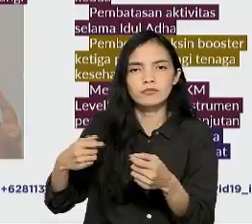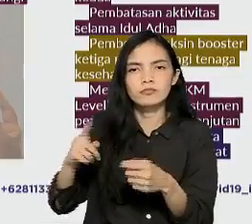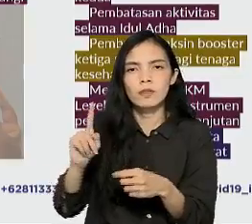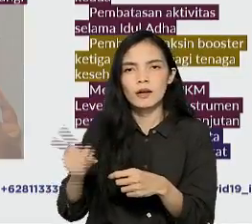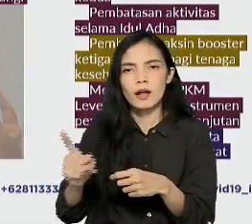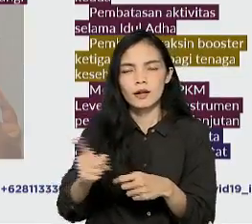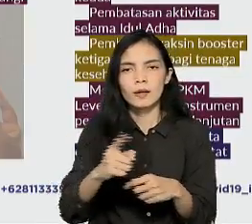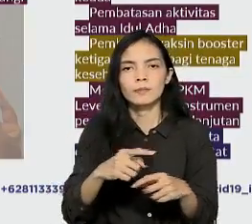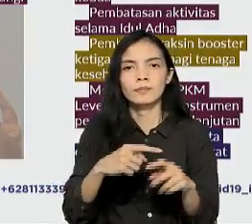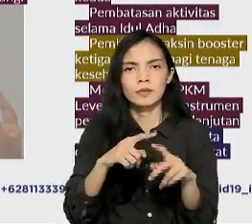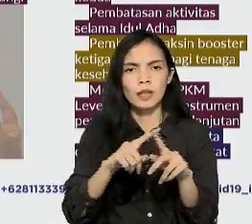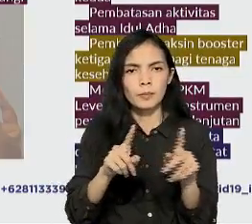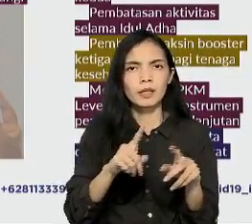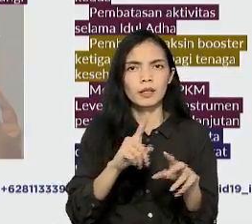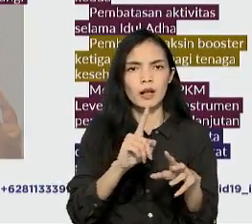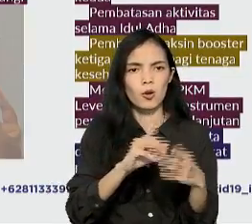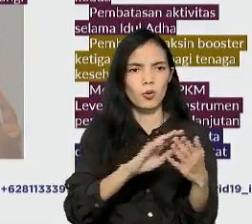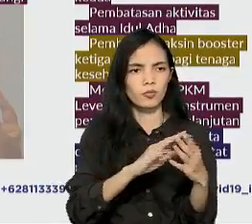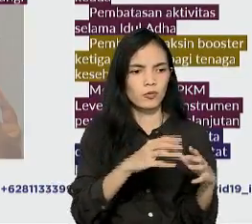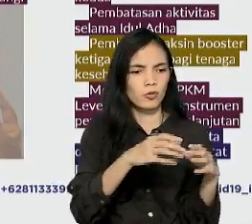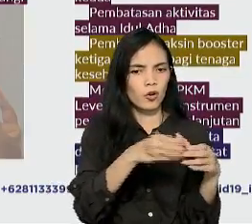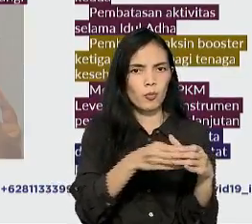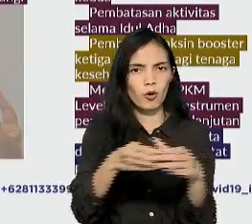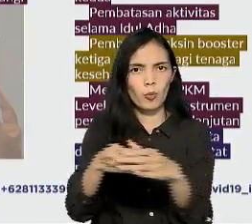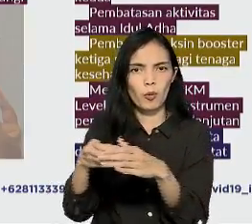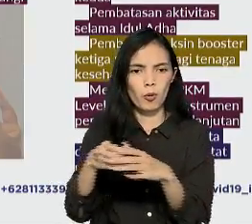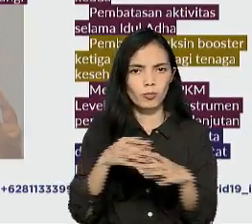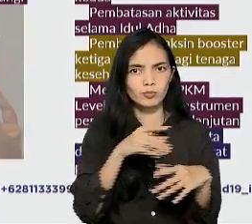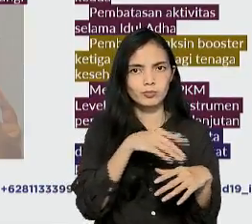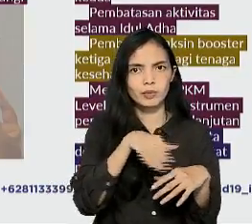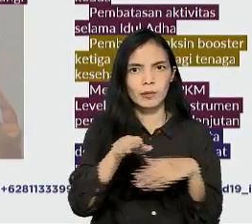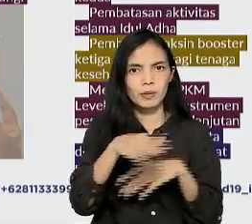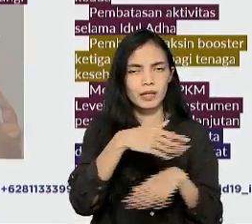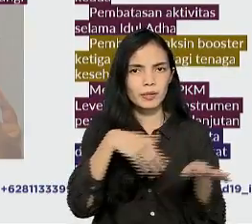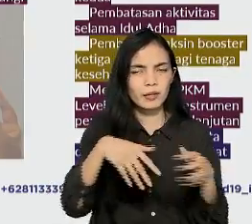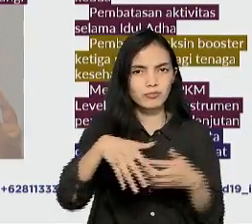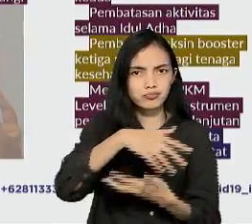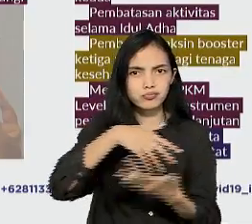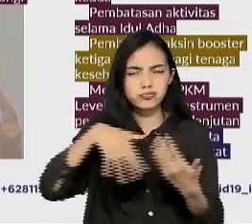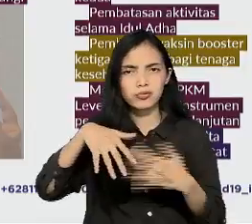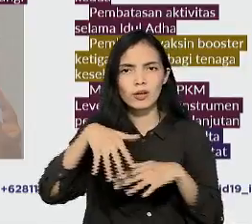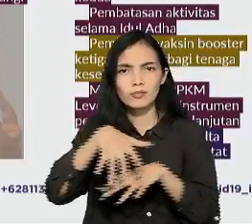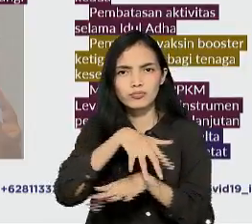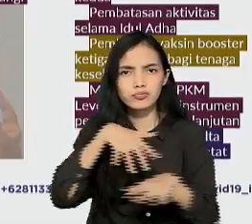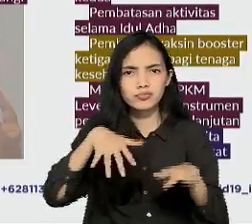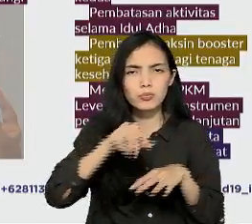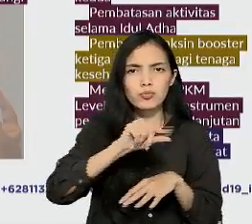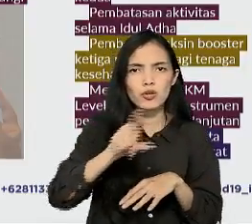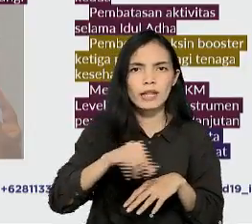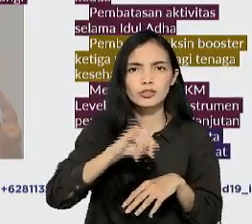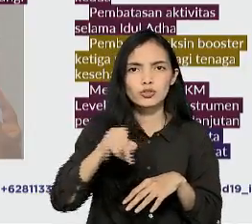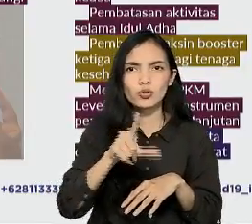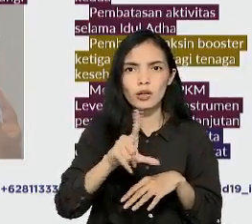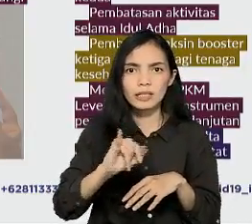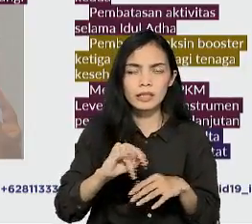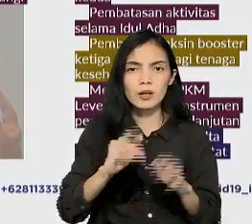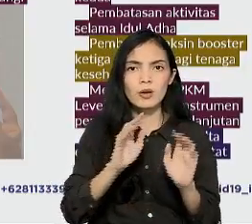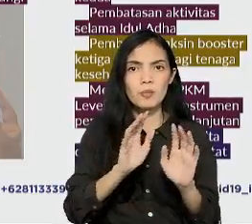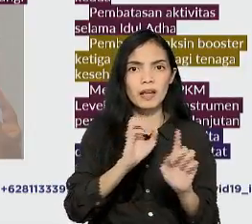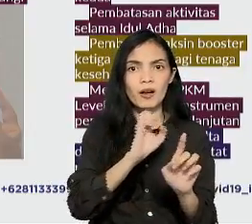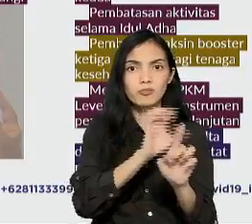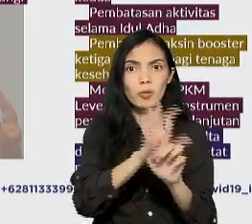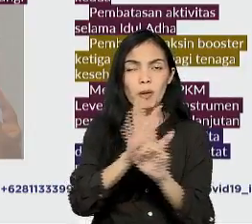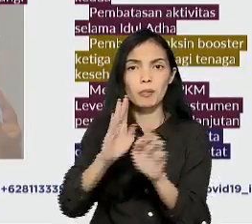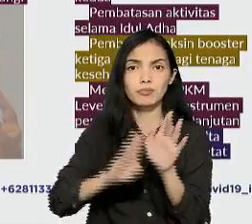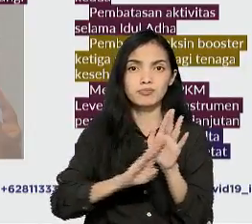saat terjadi transmisi komunitas yang menyebabkan ledakan kasus atau gelombang kedua di bulan Juli, sehingga mendesak